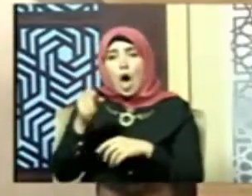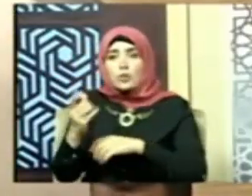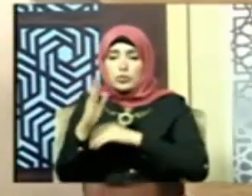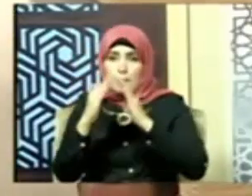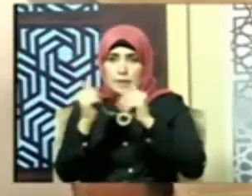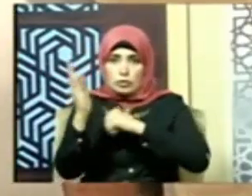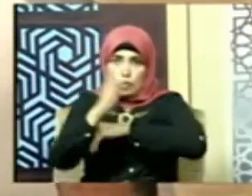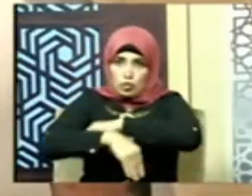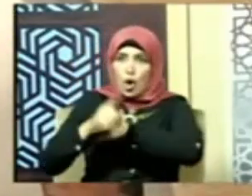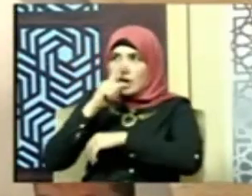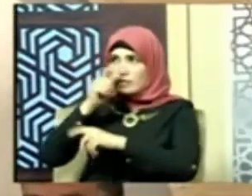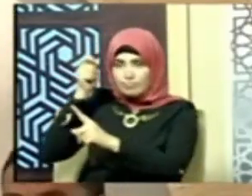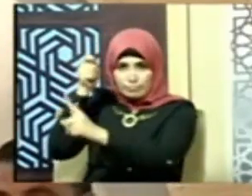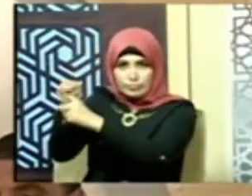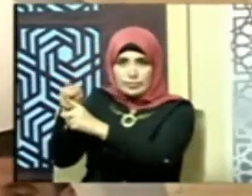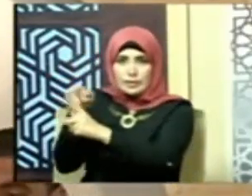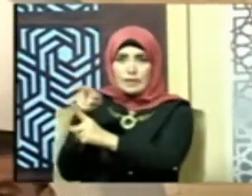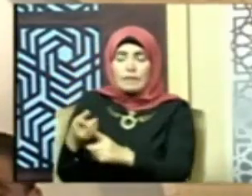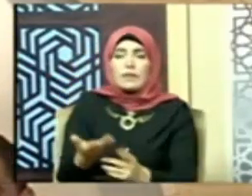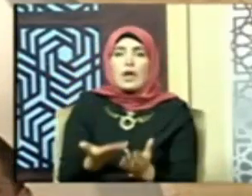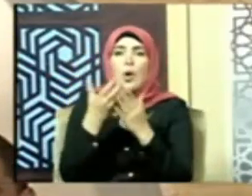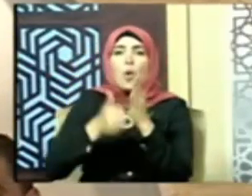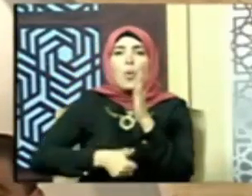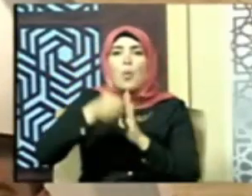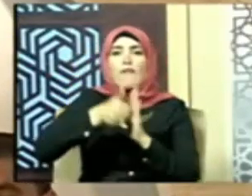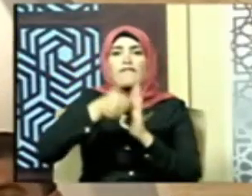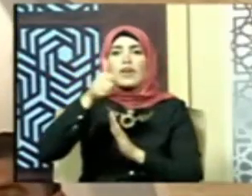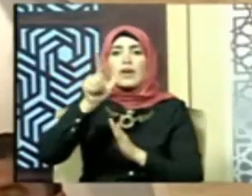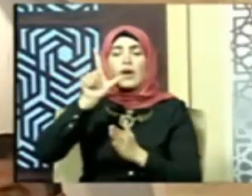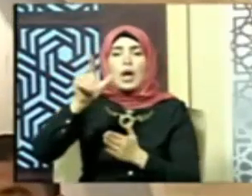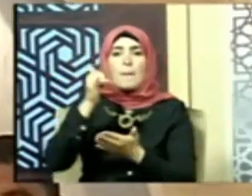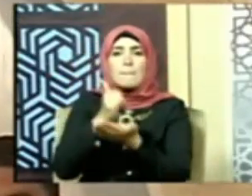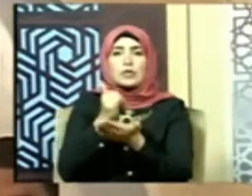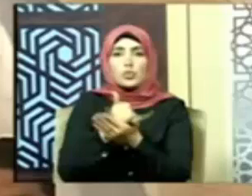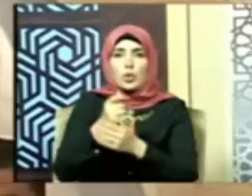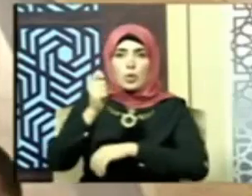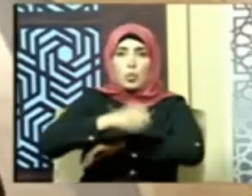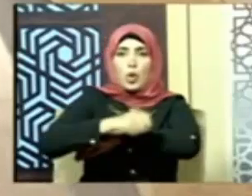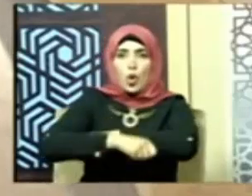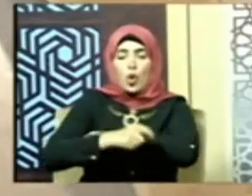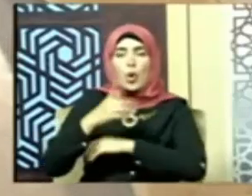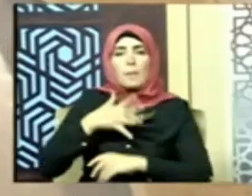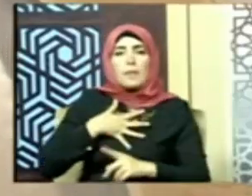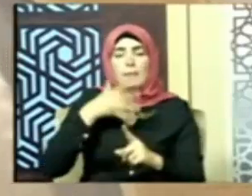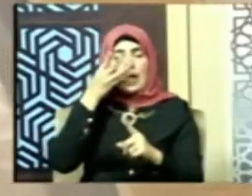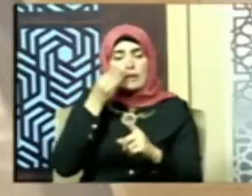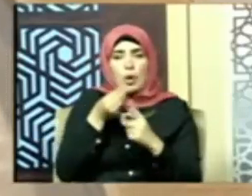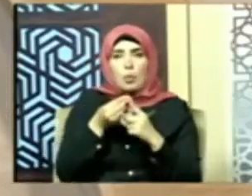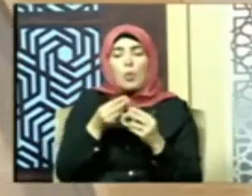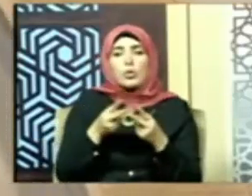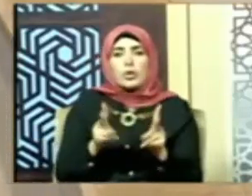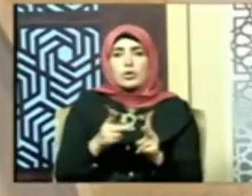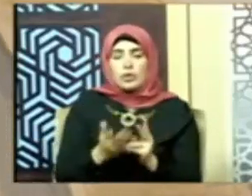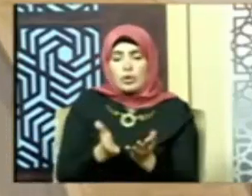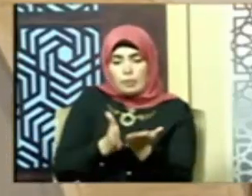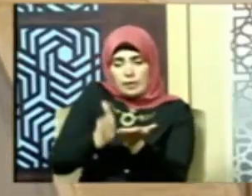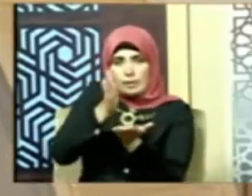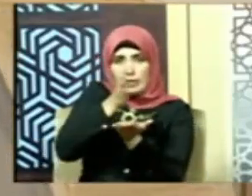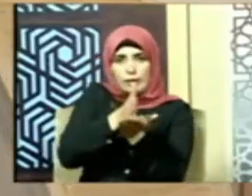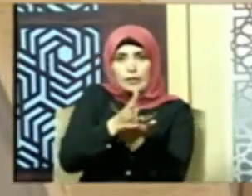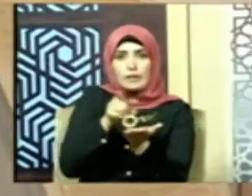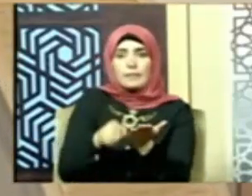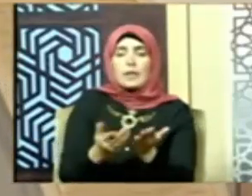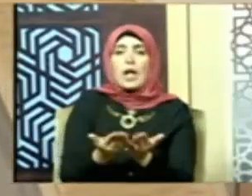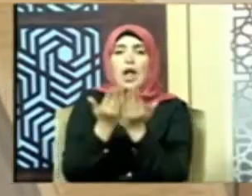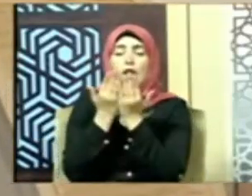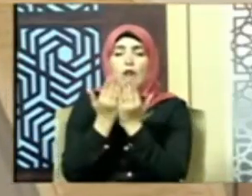وفق ولاة أمورنا لما تحبه وترضاه، وهيئ لنا ولهم من أمرنا رشدا. اللهم